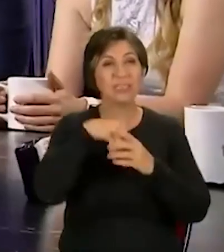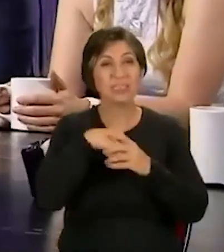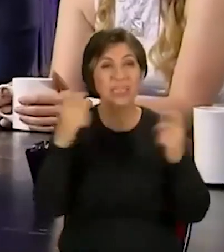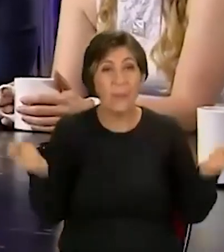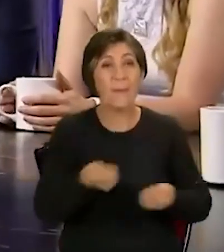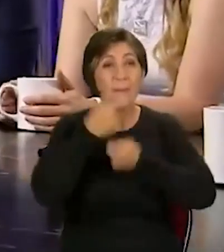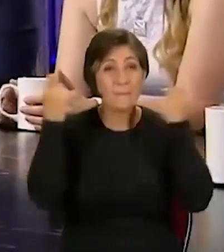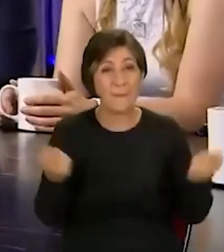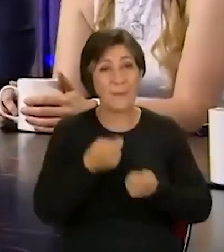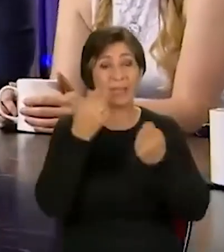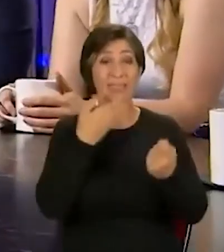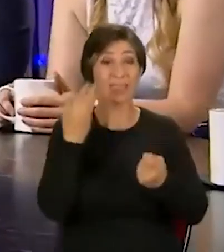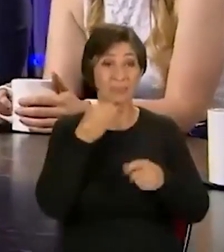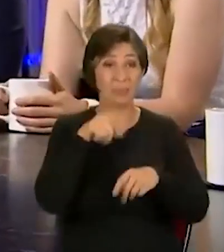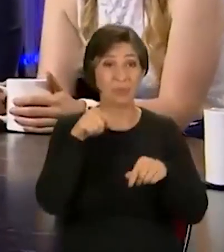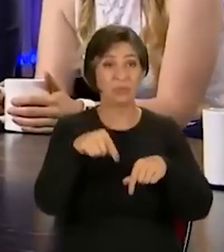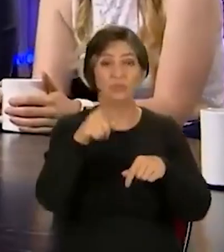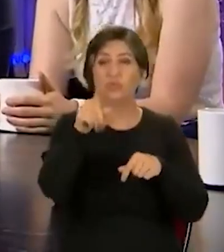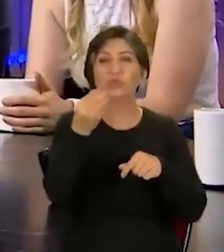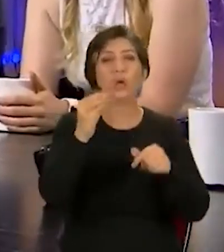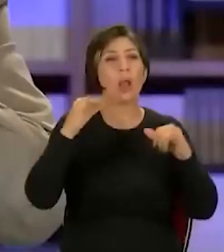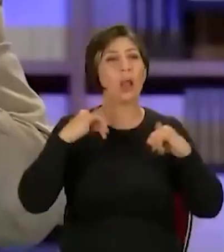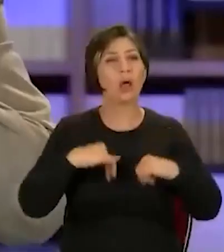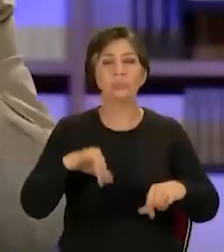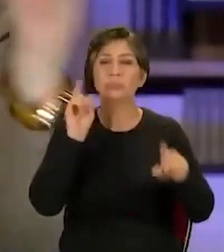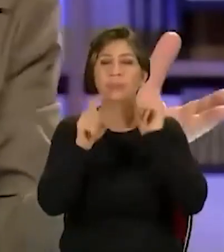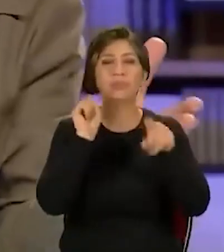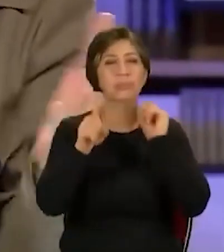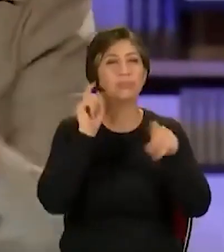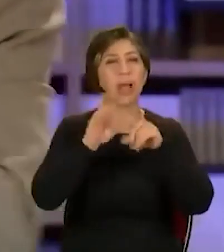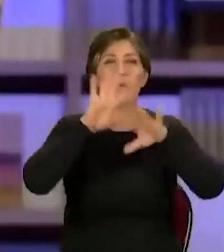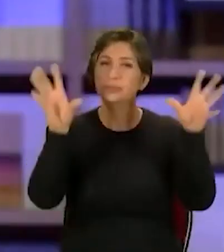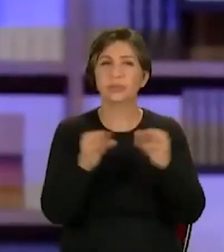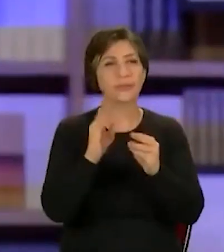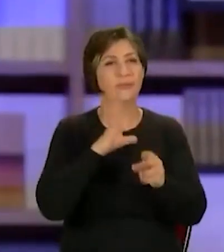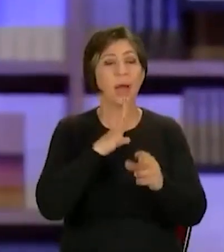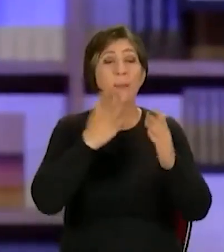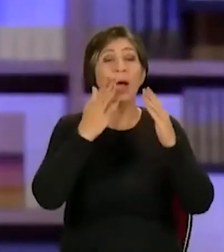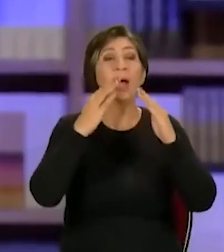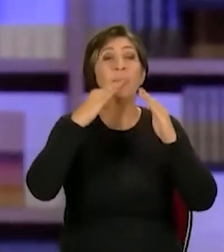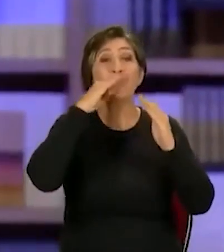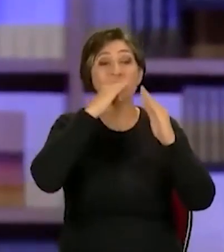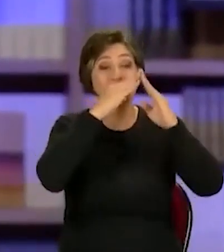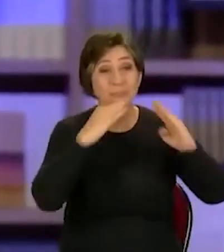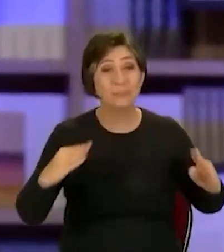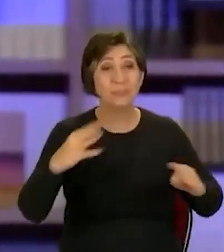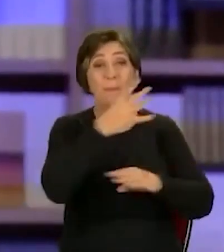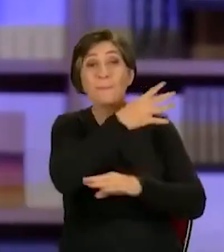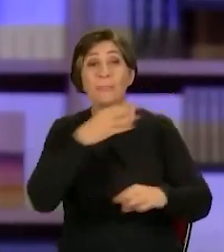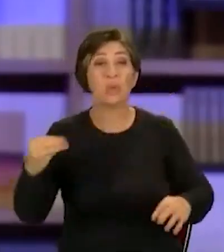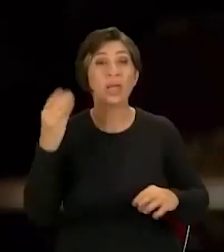popomuzu yırtıyorduk ergenliğimizde. Şimdi bu çocuklar İnternette her şey var ama piramitlerin sırlarını